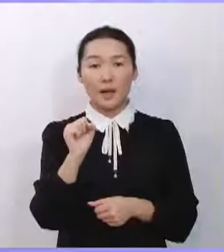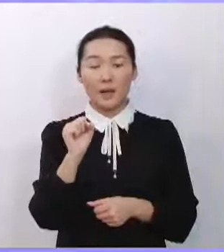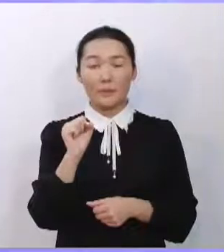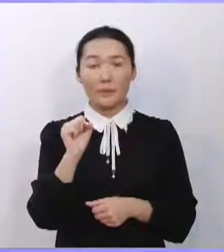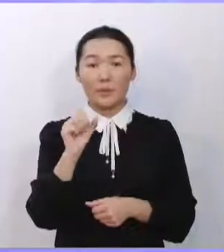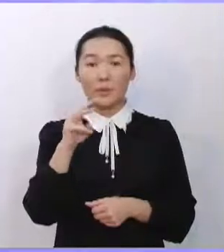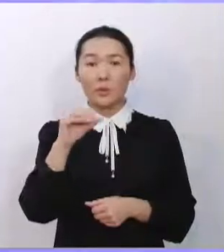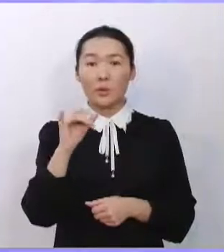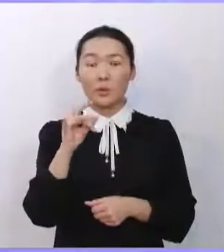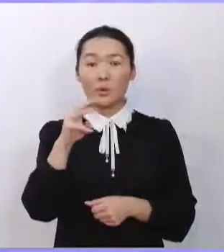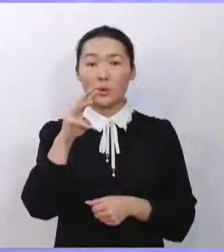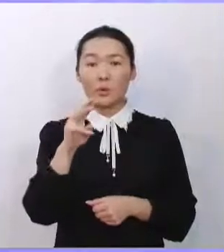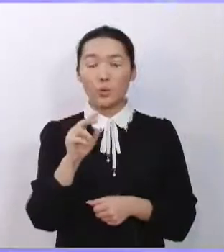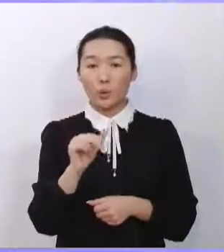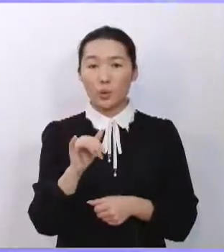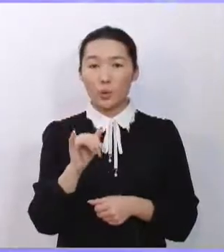Түрлүү.